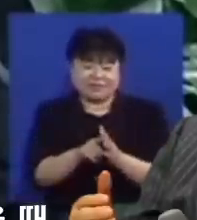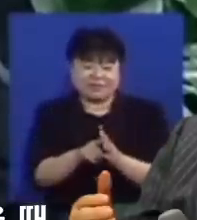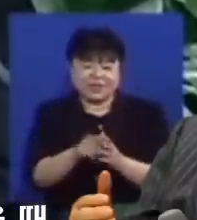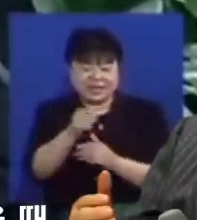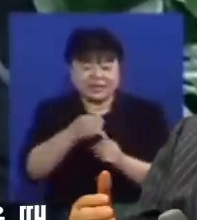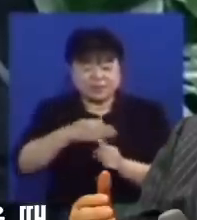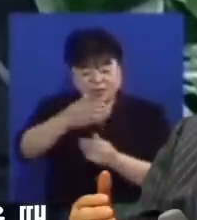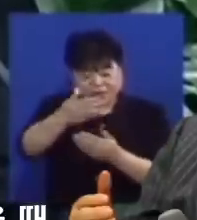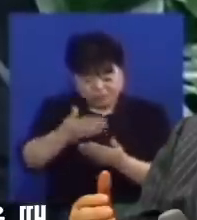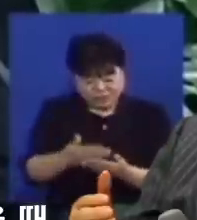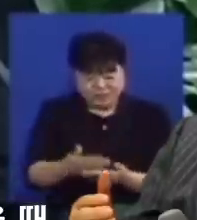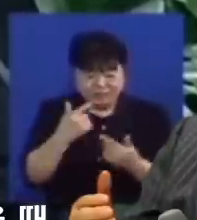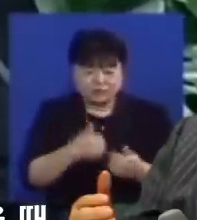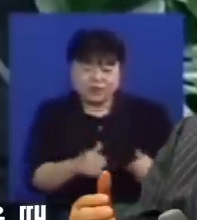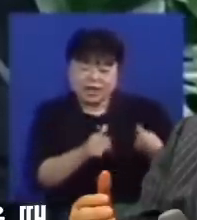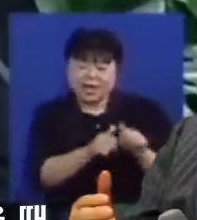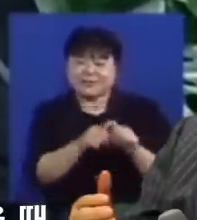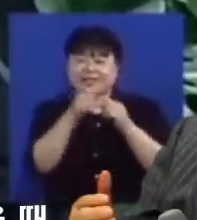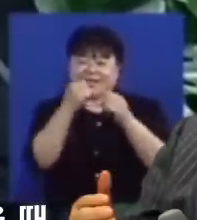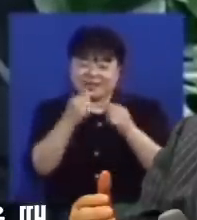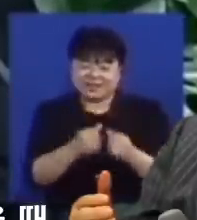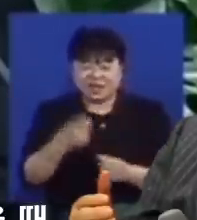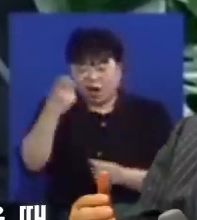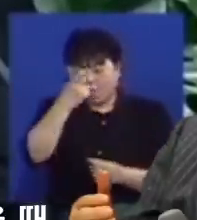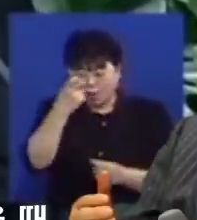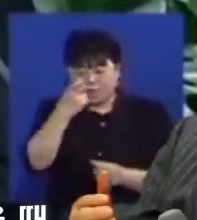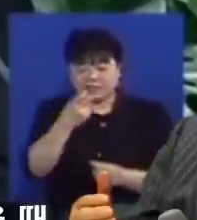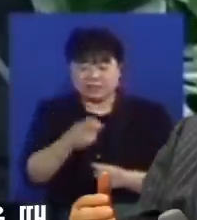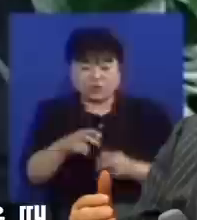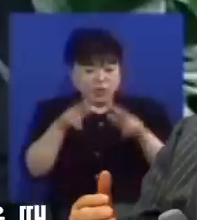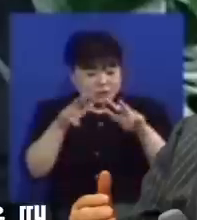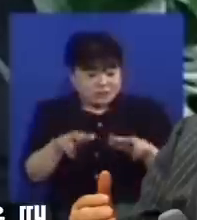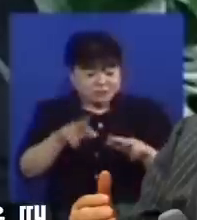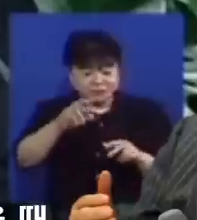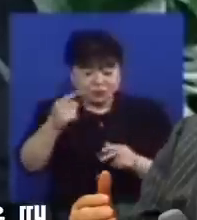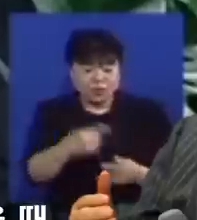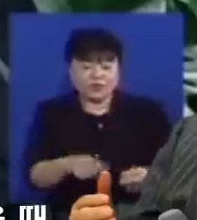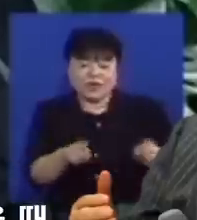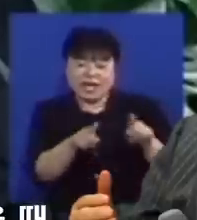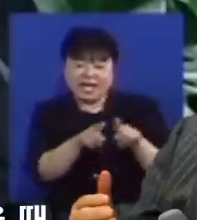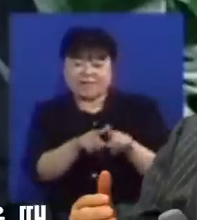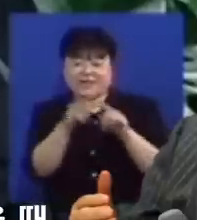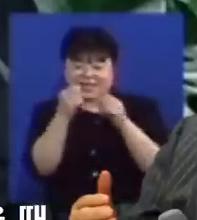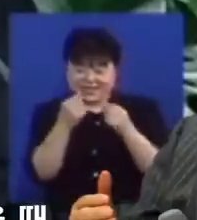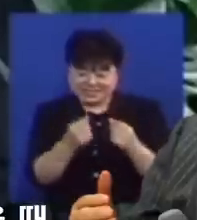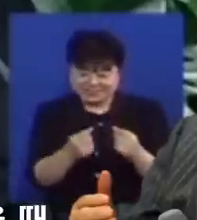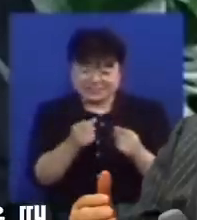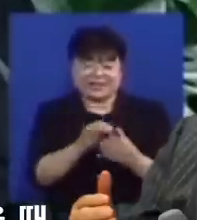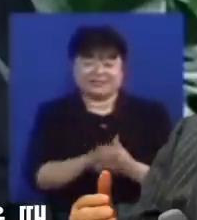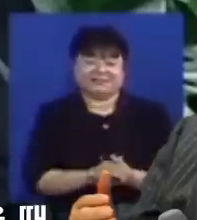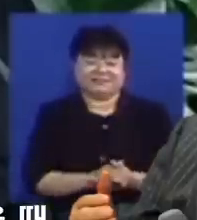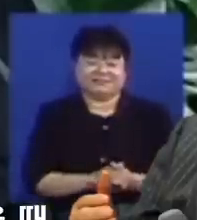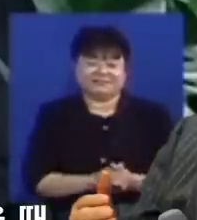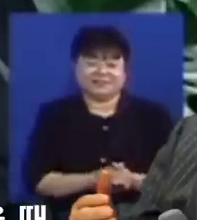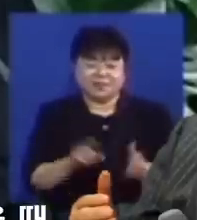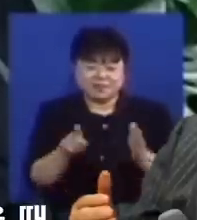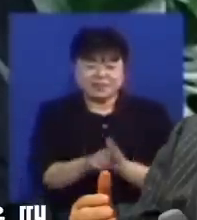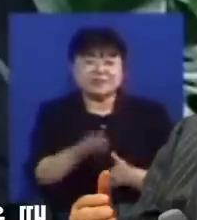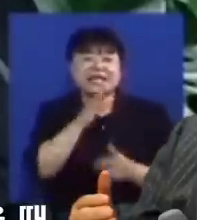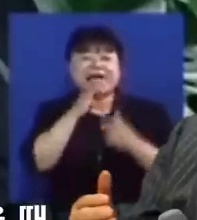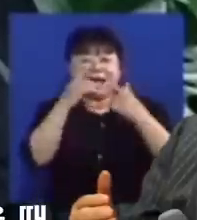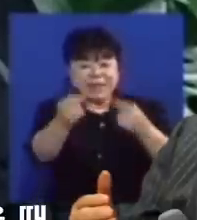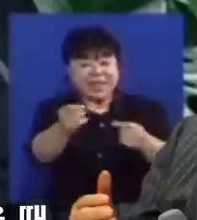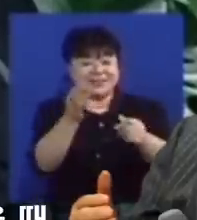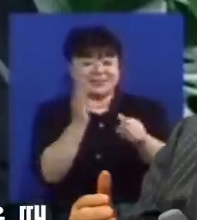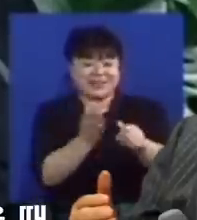보내심을 받아 항상 우리와 같이 계신 보혜사로서 지금도 우리와 함께 계신 것입니다. 믿으시면 한번 크게